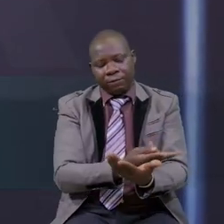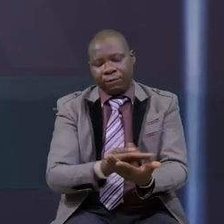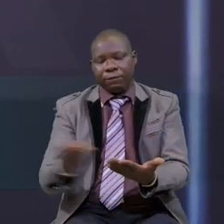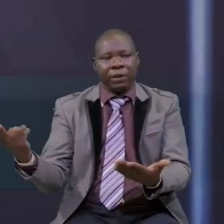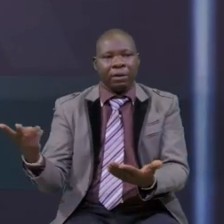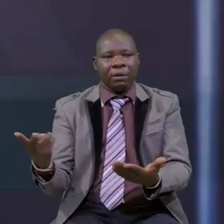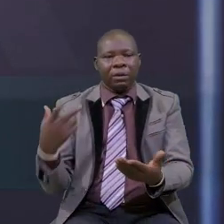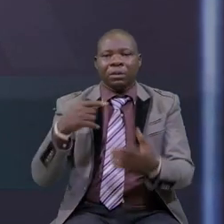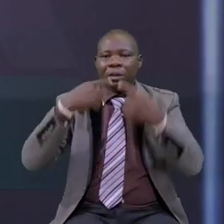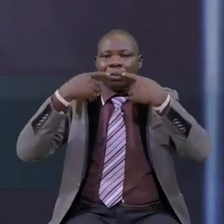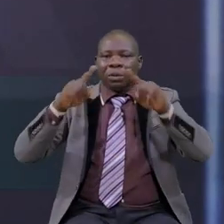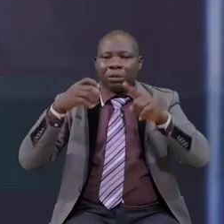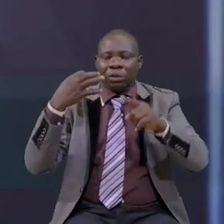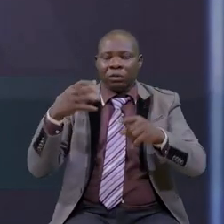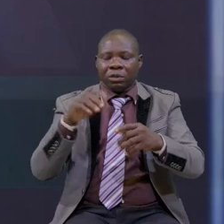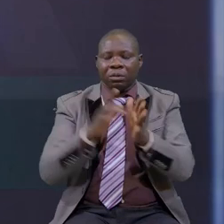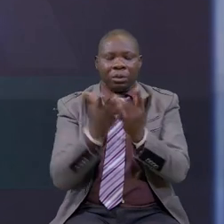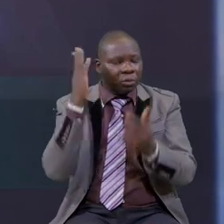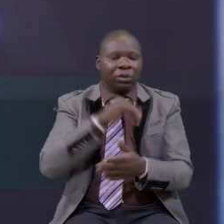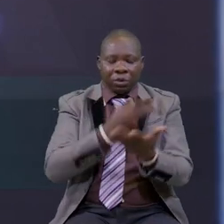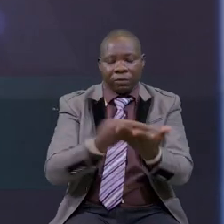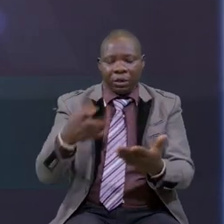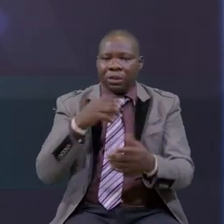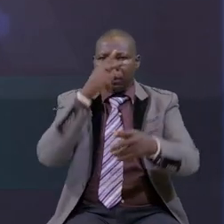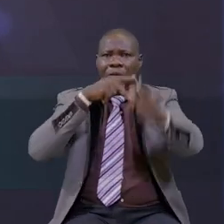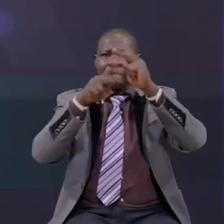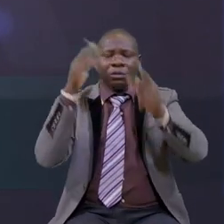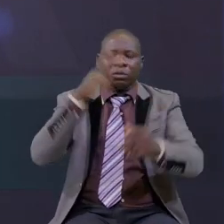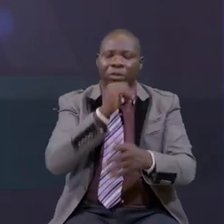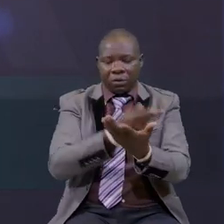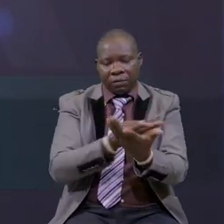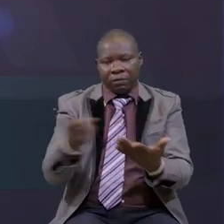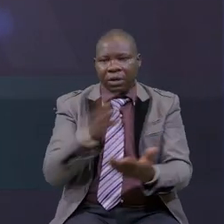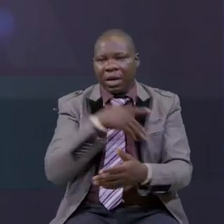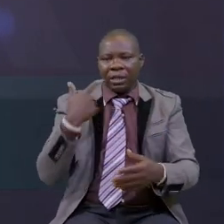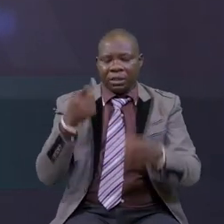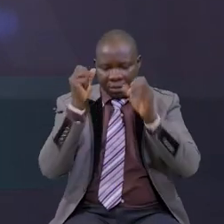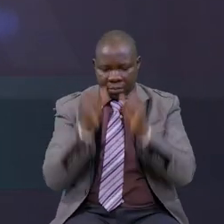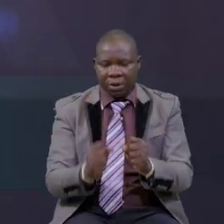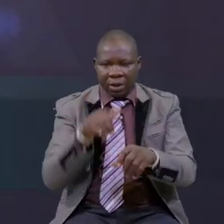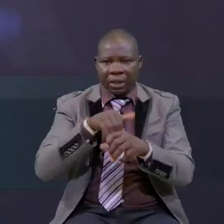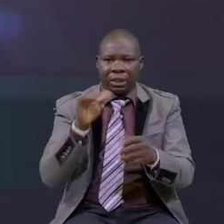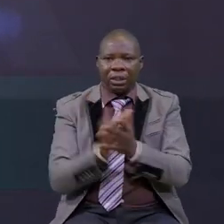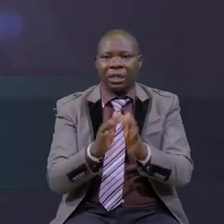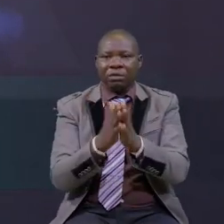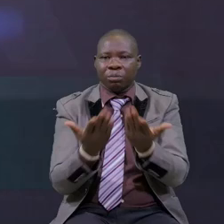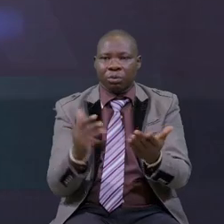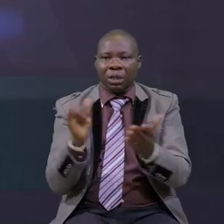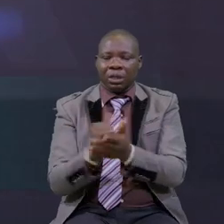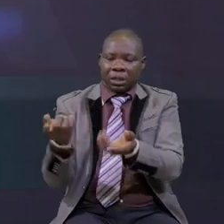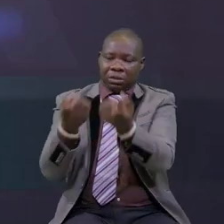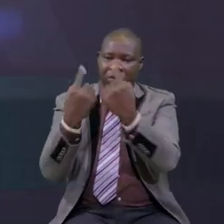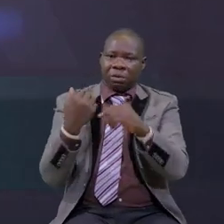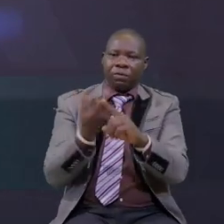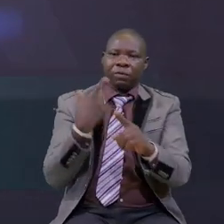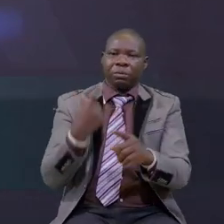Les proclamations de la Bible ne vont pas faillir, les prophéties ne vont pas faillir, et la puissance dans ce livre qui